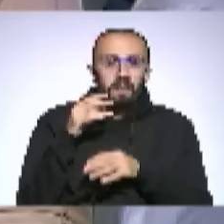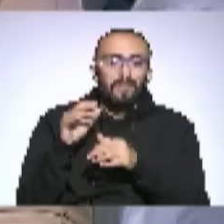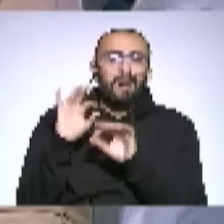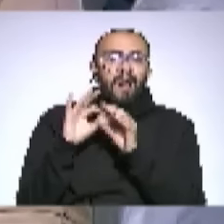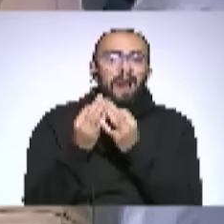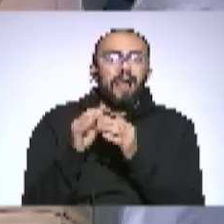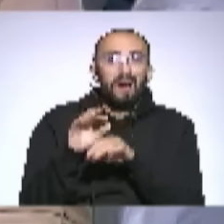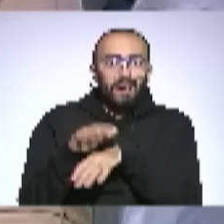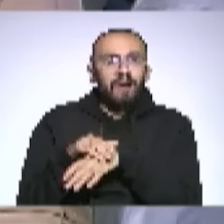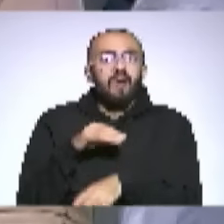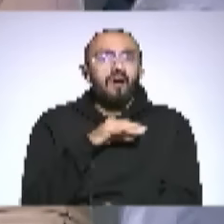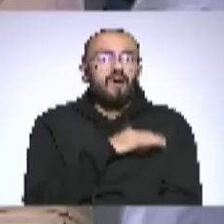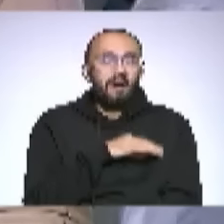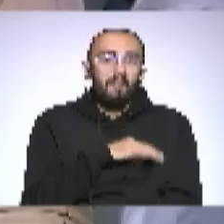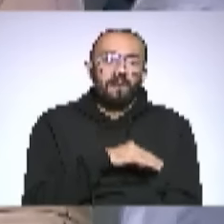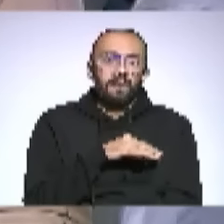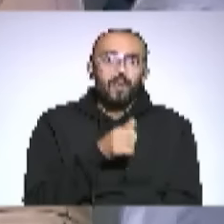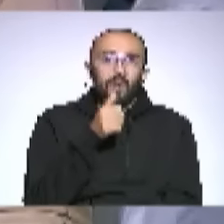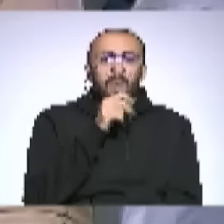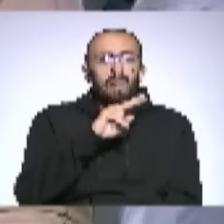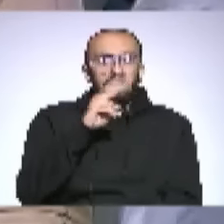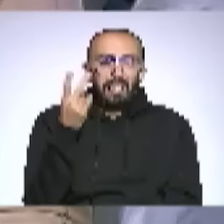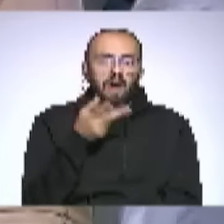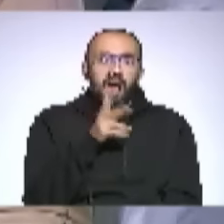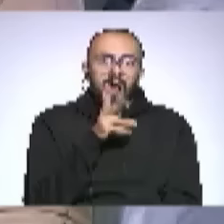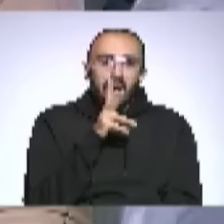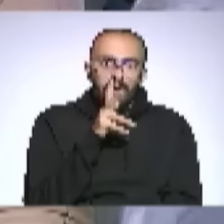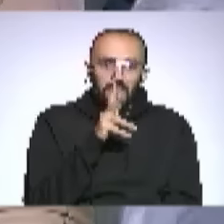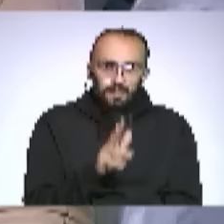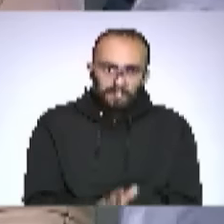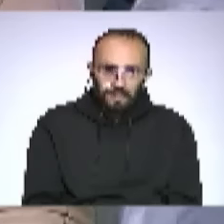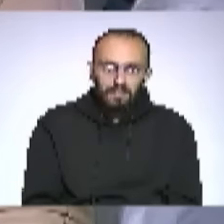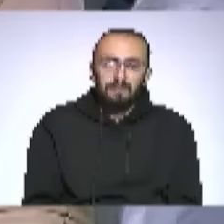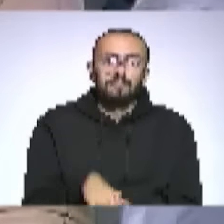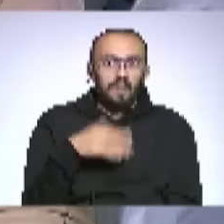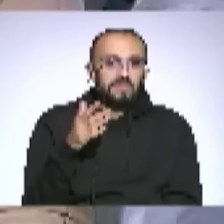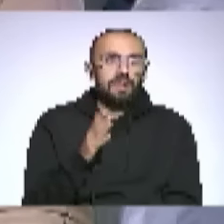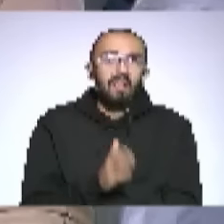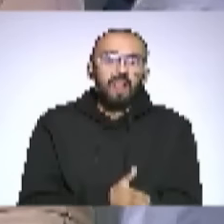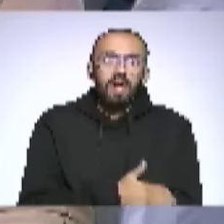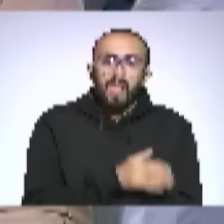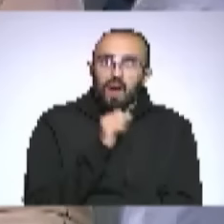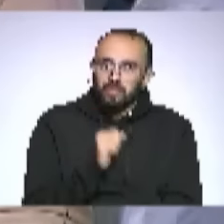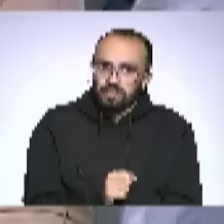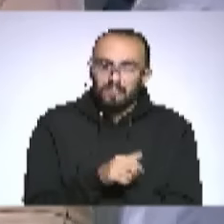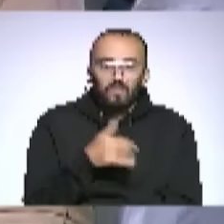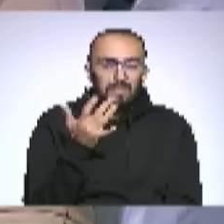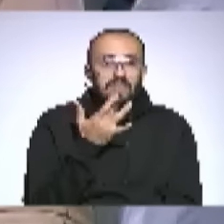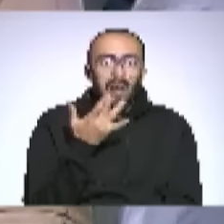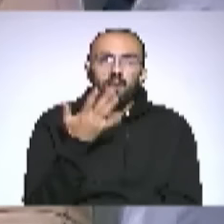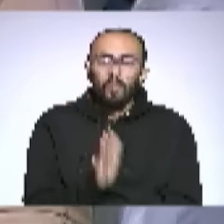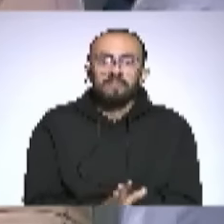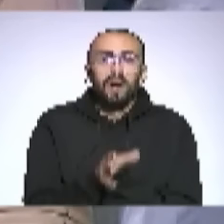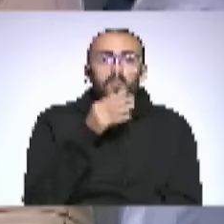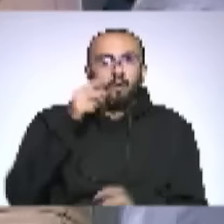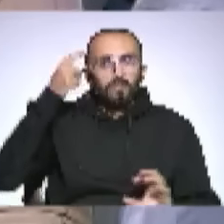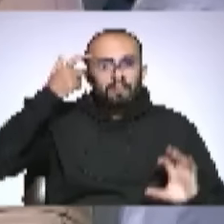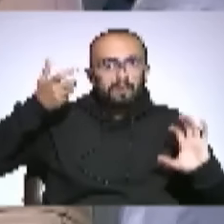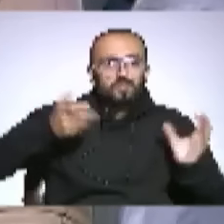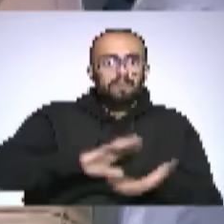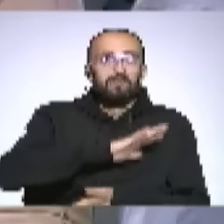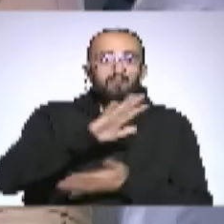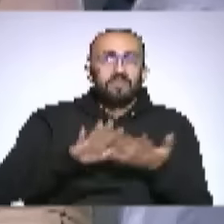وخلاه يجرب يشرب حاجه من الكحوليات وتعب بعدها جدا وكان هيموت وباباه بهدل الدنيا وقتها